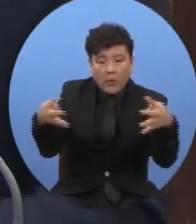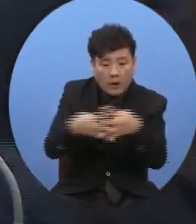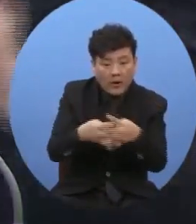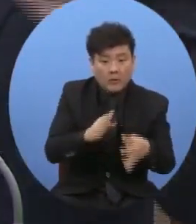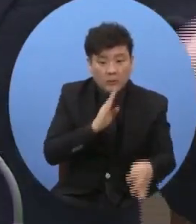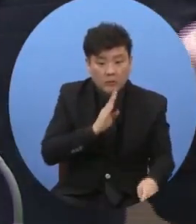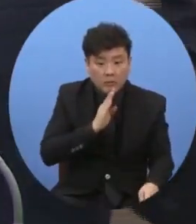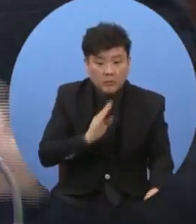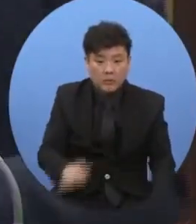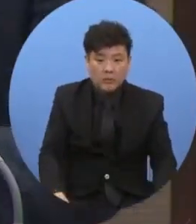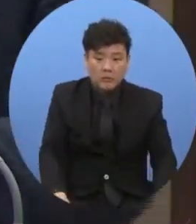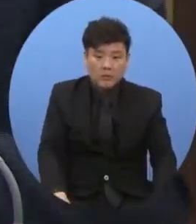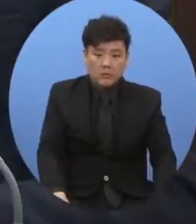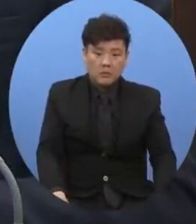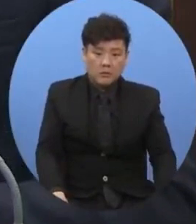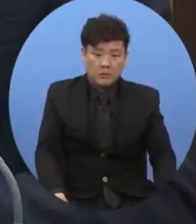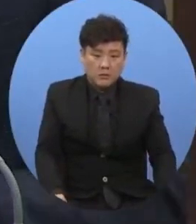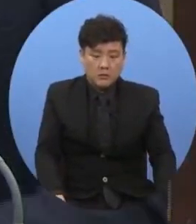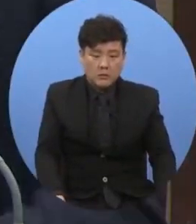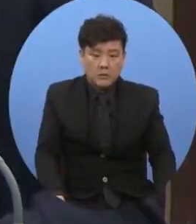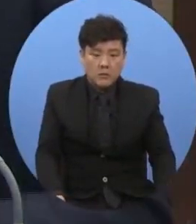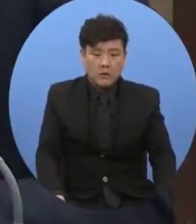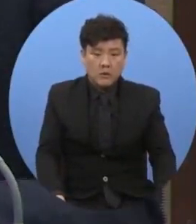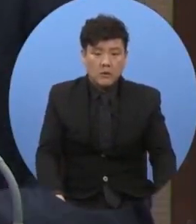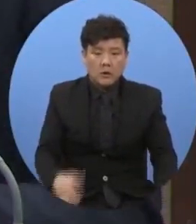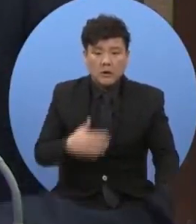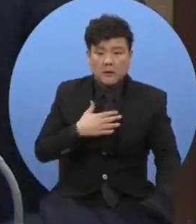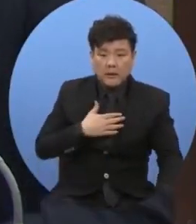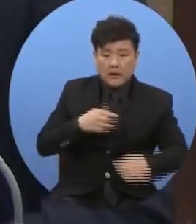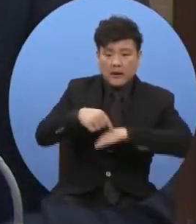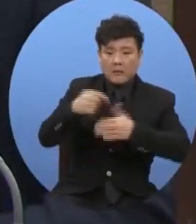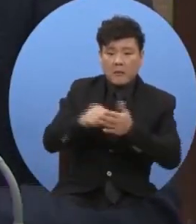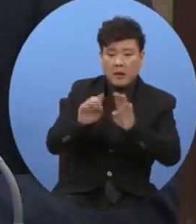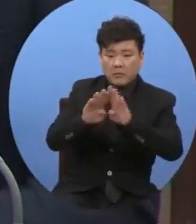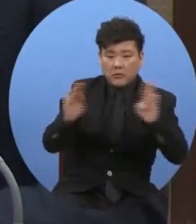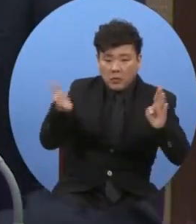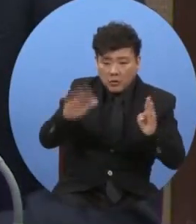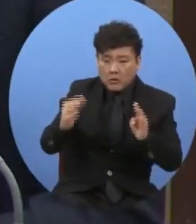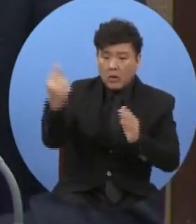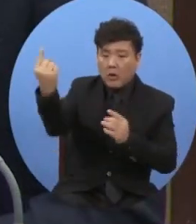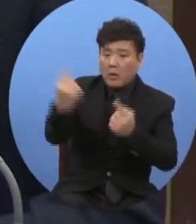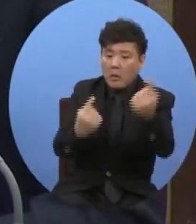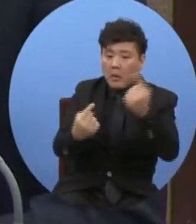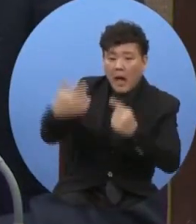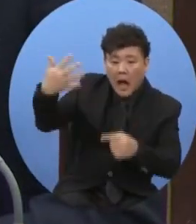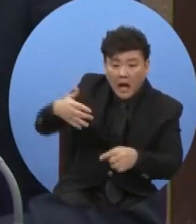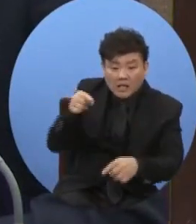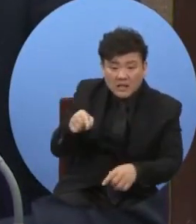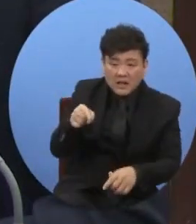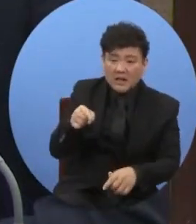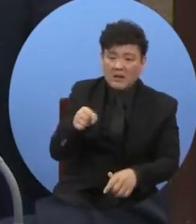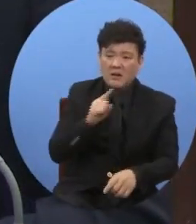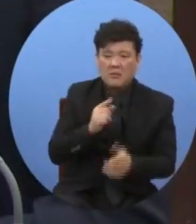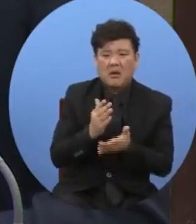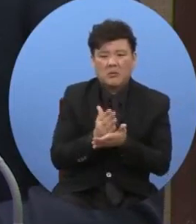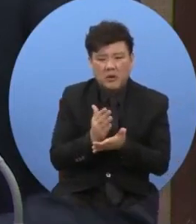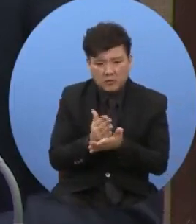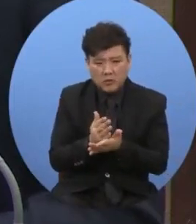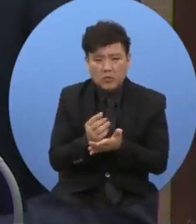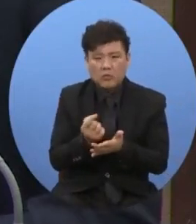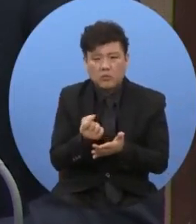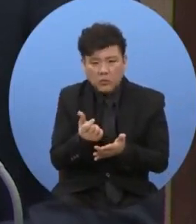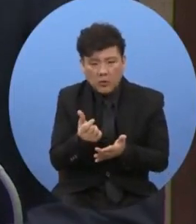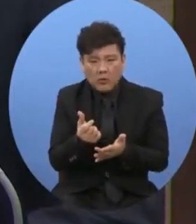것이니까요. 서울시는 열어줬는데 안 들어오고 있다. 이런 신호를 좀 더 넘어가지고 좀 더 뭔가 대한민국 전체를 바라보는 시장님의